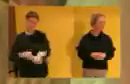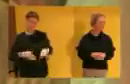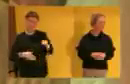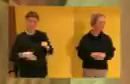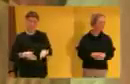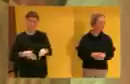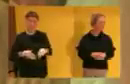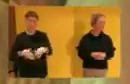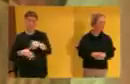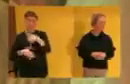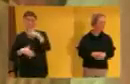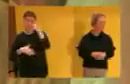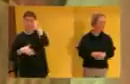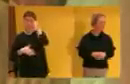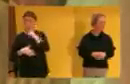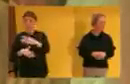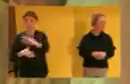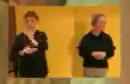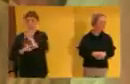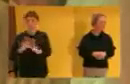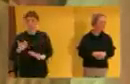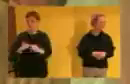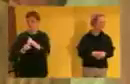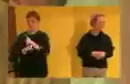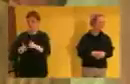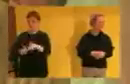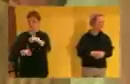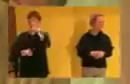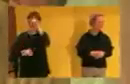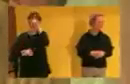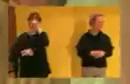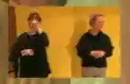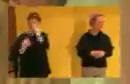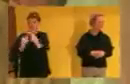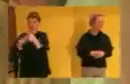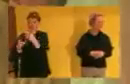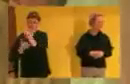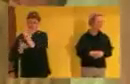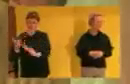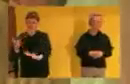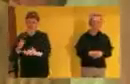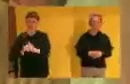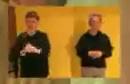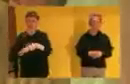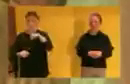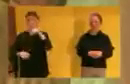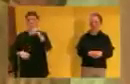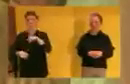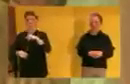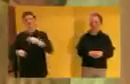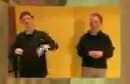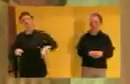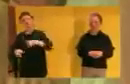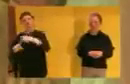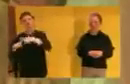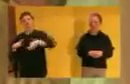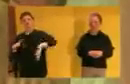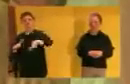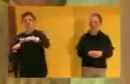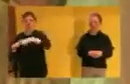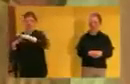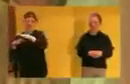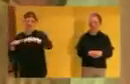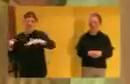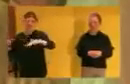wird nicht von uns als Stadt, sondern vom Landesamt für Schule und Bildung, LASUP, und damit von der Landesebene koordiniert. Die